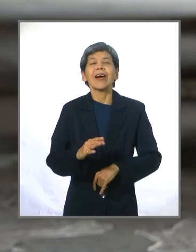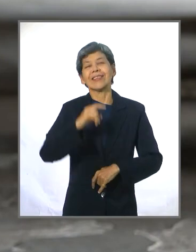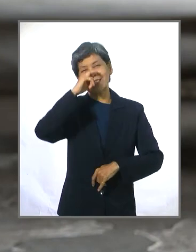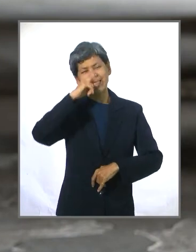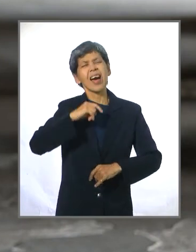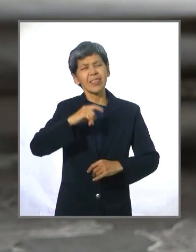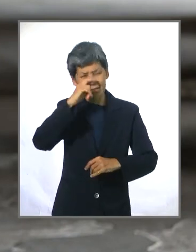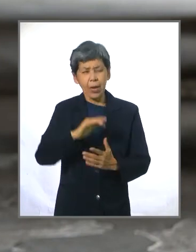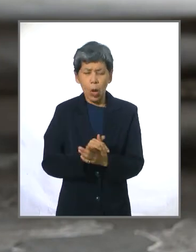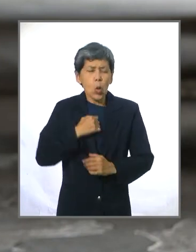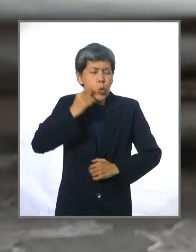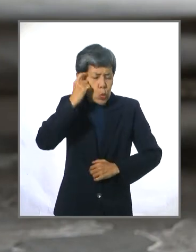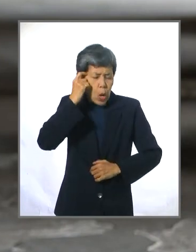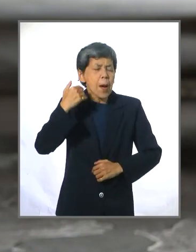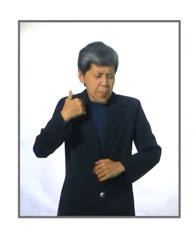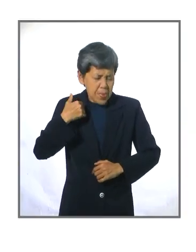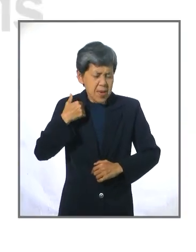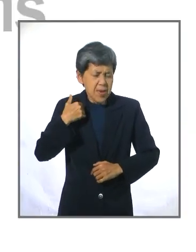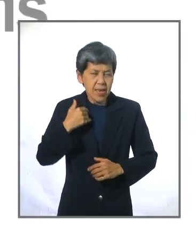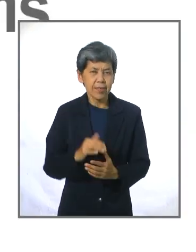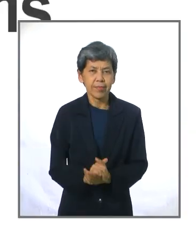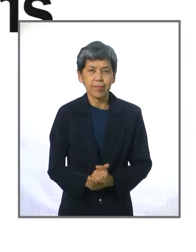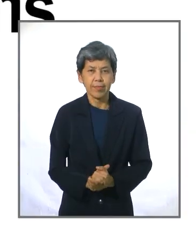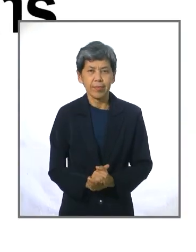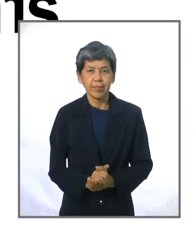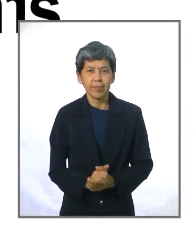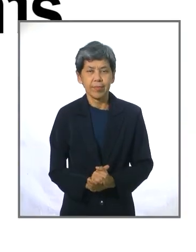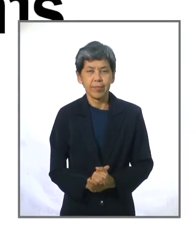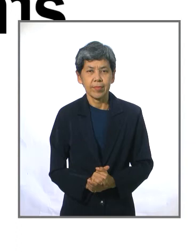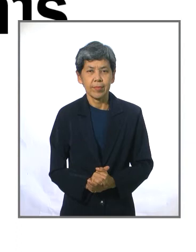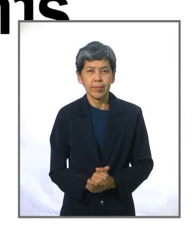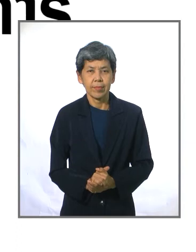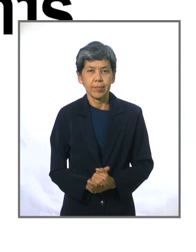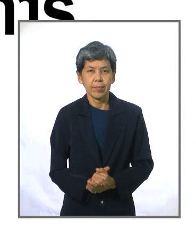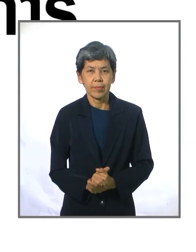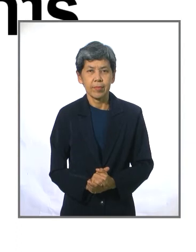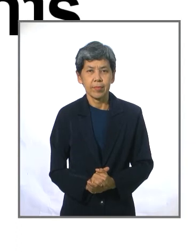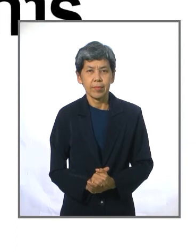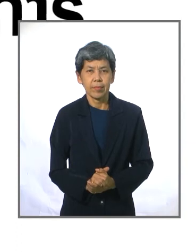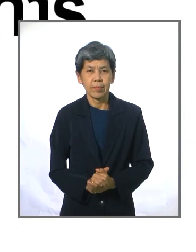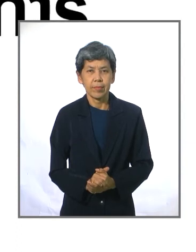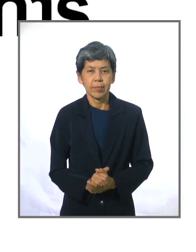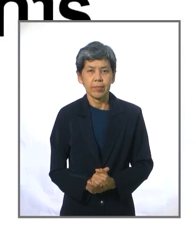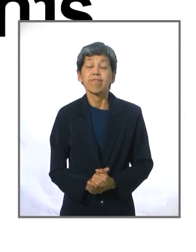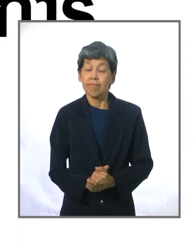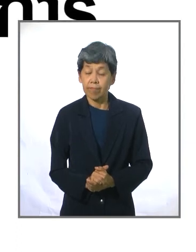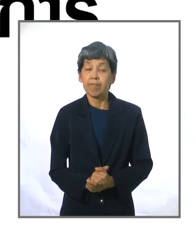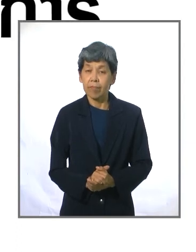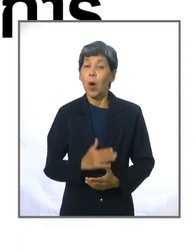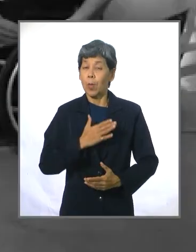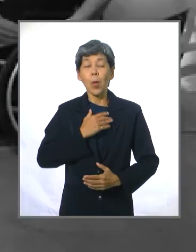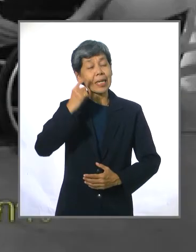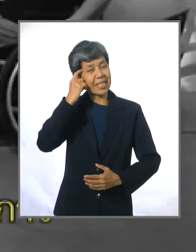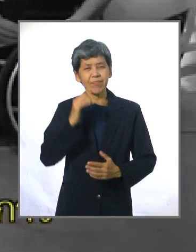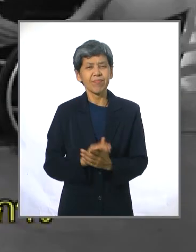ของกองทุนพัฒนาสื่อปลอดภัยและสร้างสรรค์กล่าวคือคนพิการทุกช่วงวัยทุกประเภทความพิการ